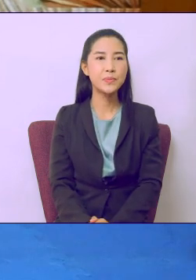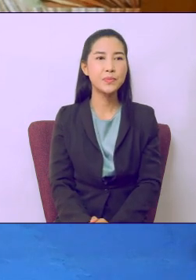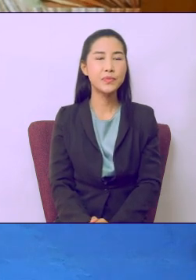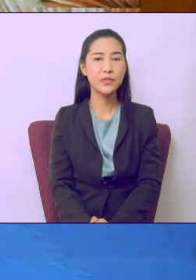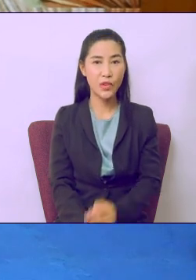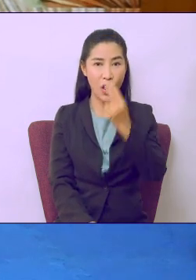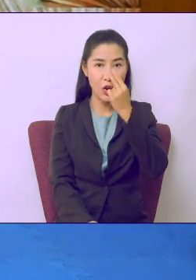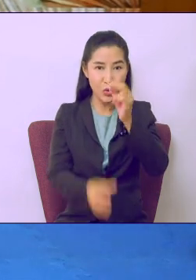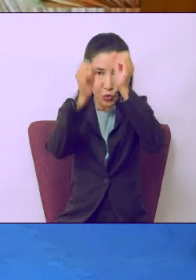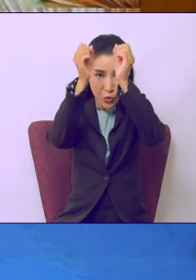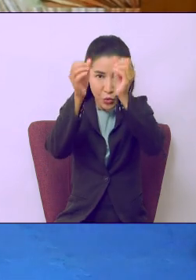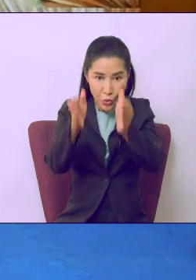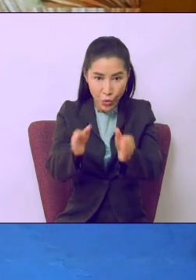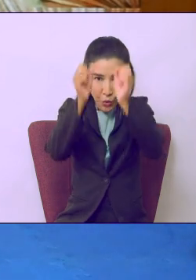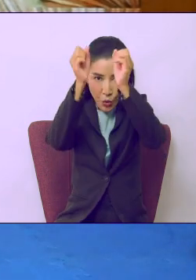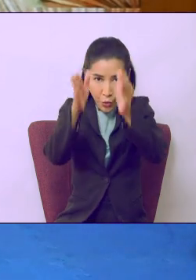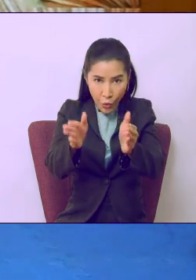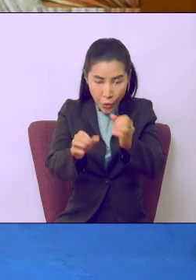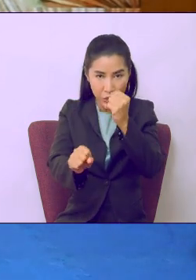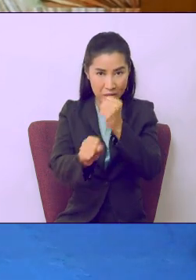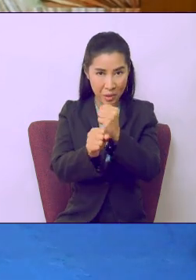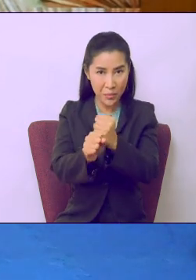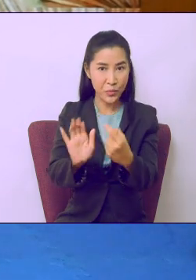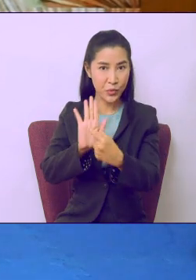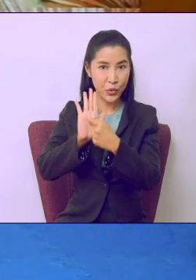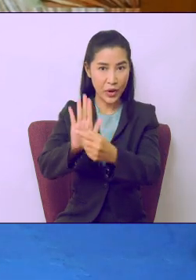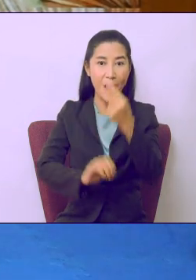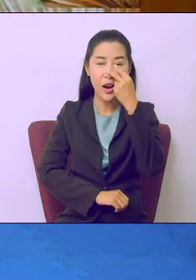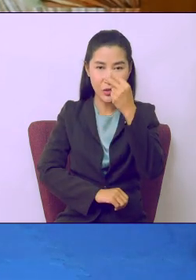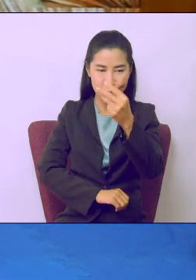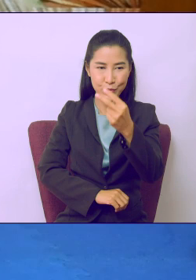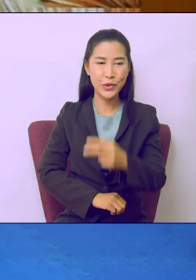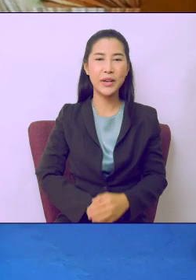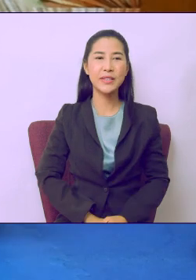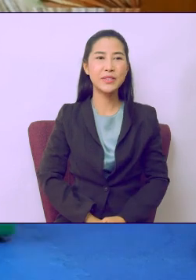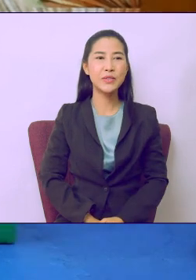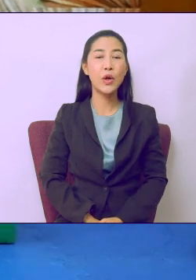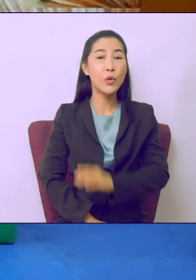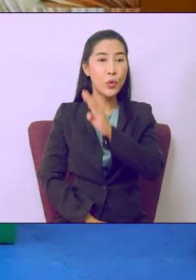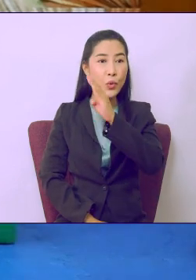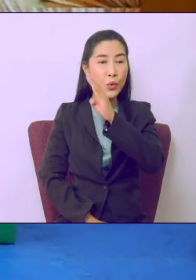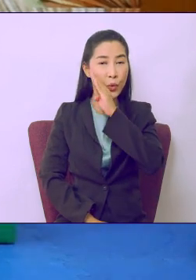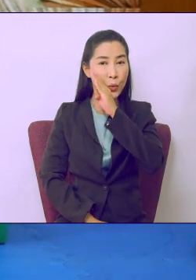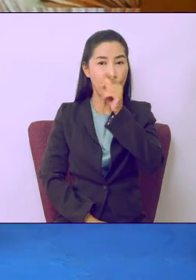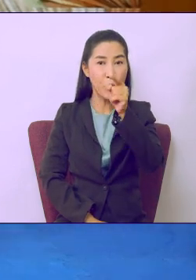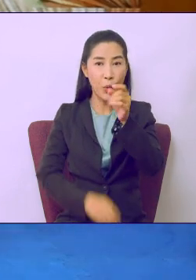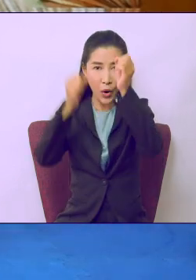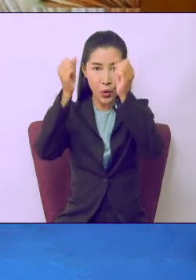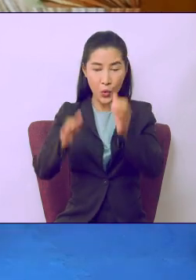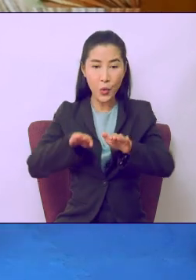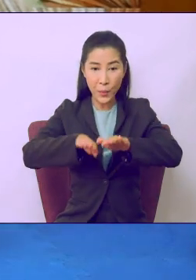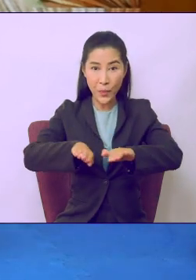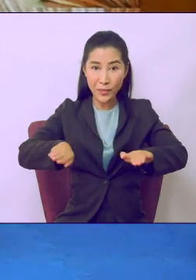อ่ะคราวนี้ดูครูทำครูทำให้ดูเองเออนะครับสมมติว่านะสมมติว่าผมเป็นน้องแล้วกันนะ